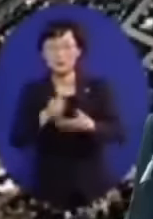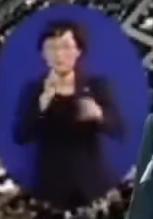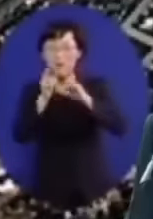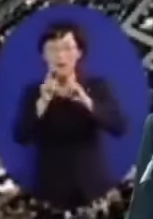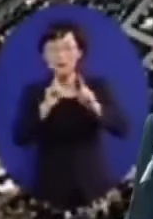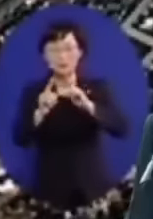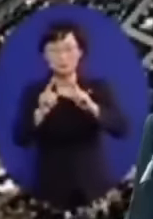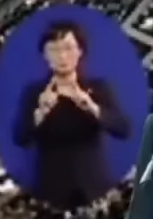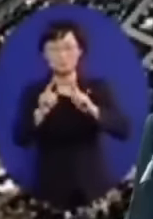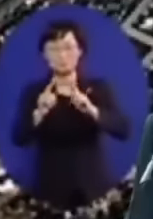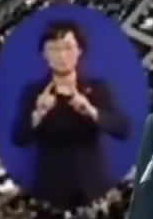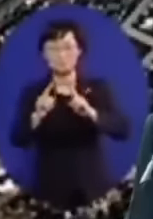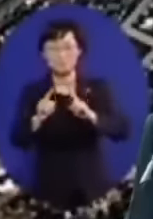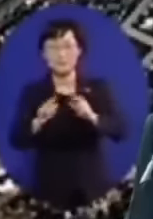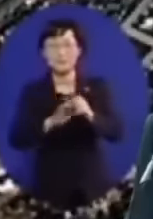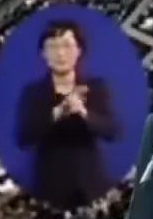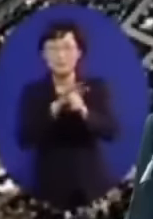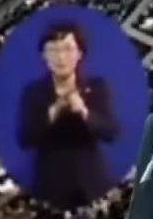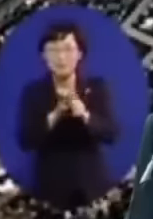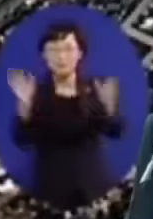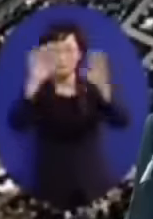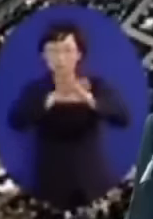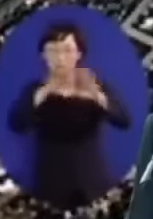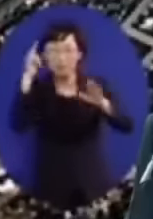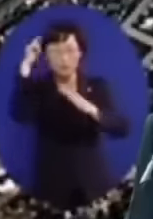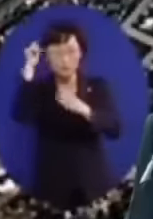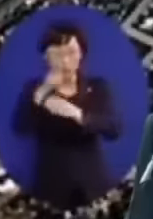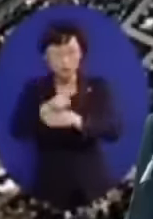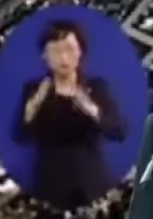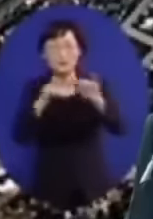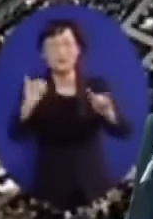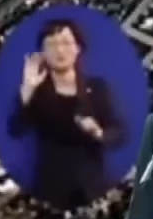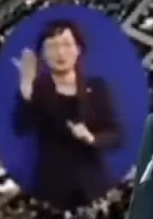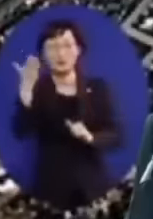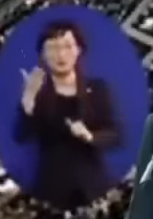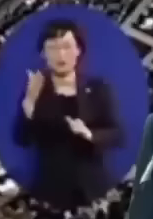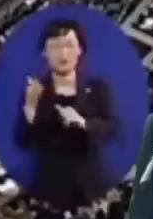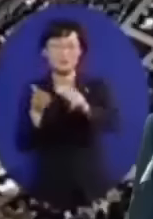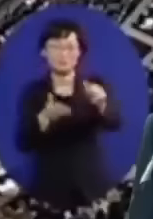말씀을 사랑하여 주야로 묵상하는 사람이 되어야 되는 것입니다.